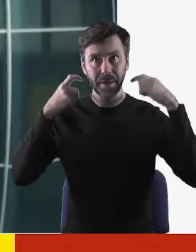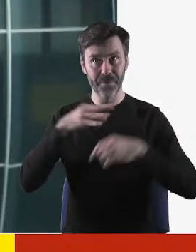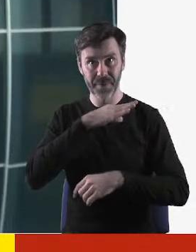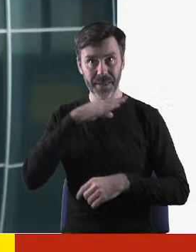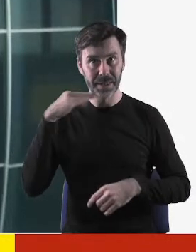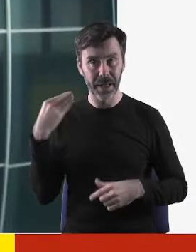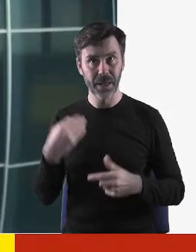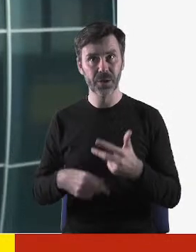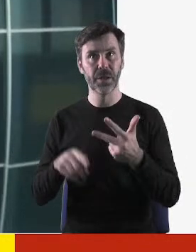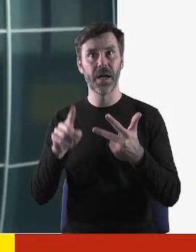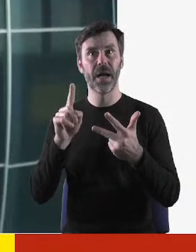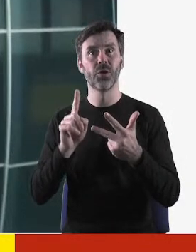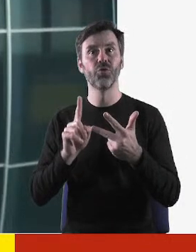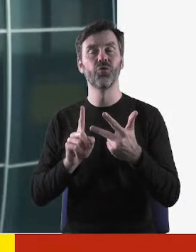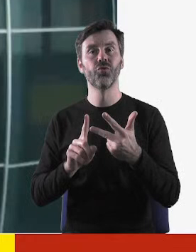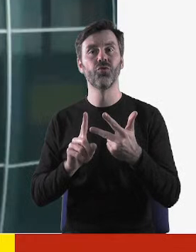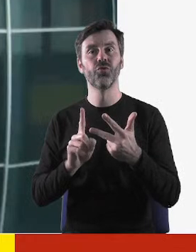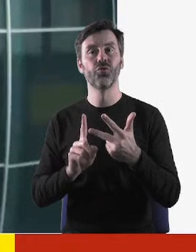które mam, jest o